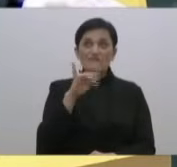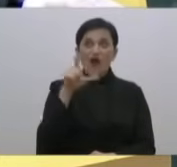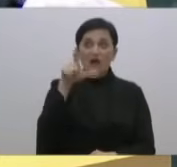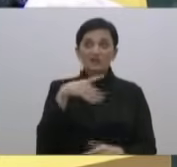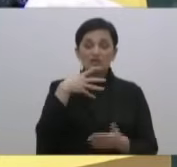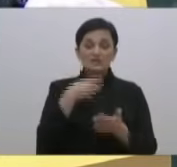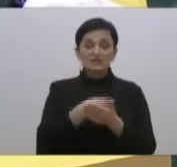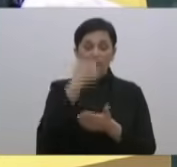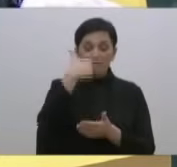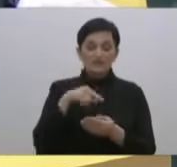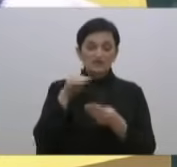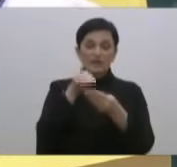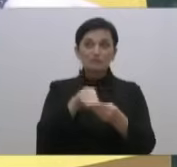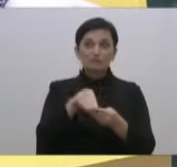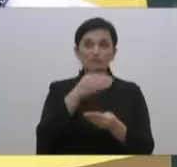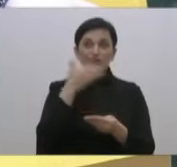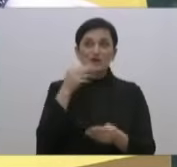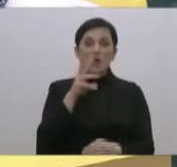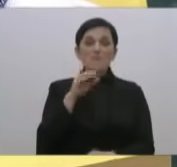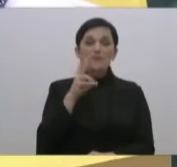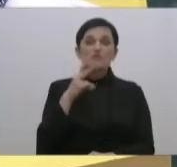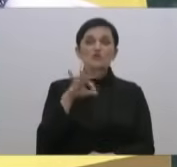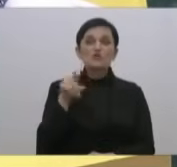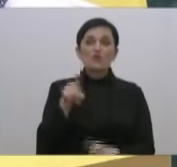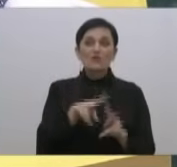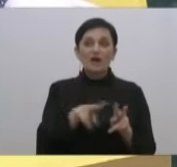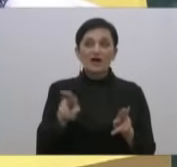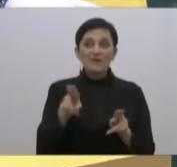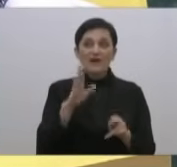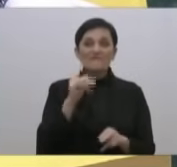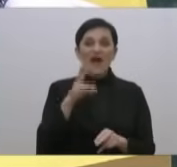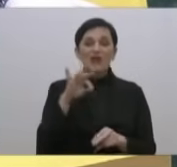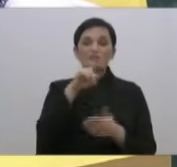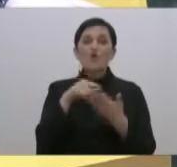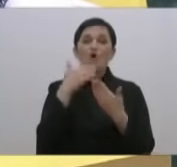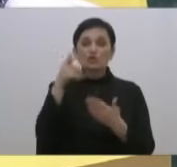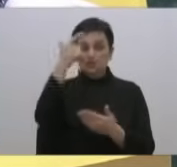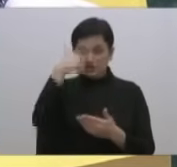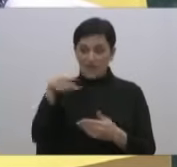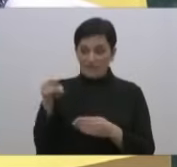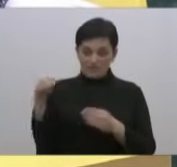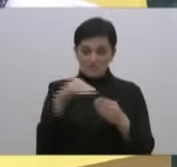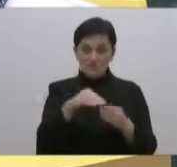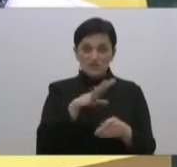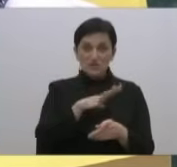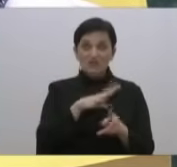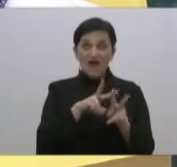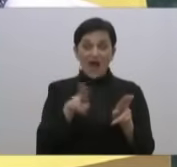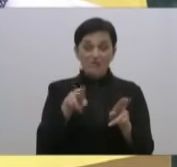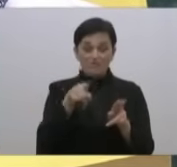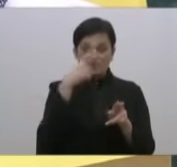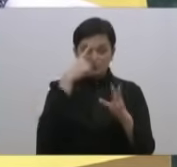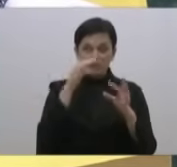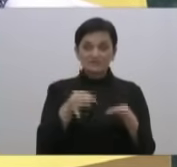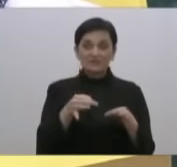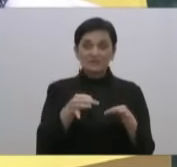მას თავისთავად აქ მიათვალა. Მიმინოსი არ იყოს, ვალიკოს რო ეკითხება, შენი თავი მიათვალეო? Ეხა ამ ლოგიკით